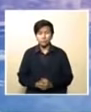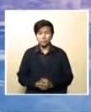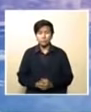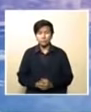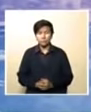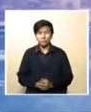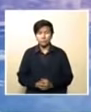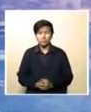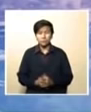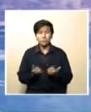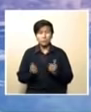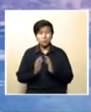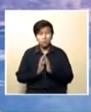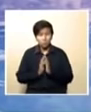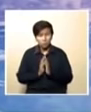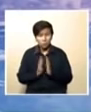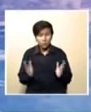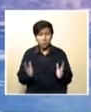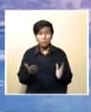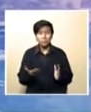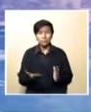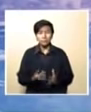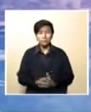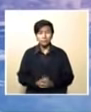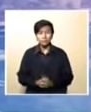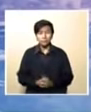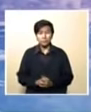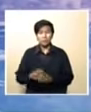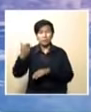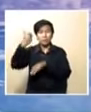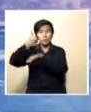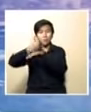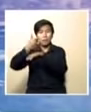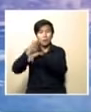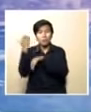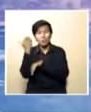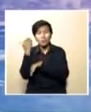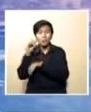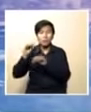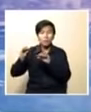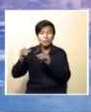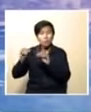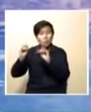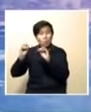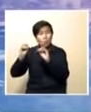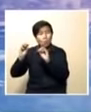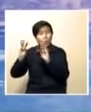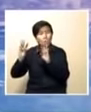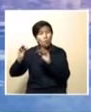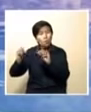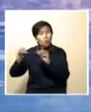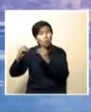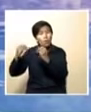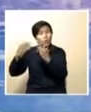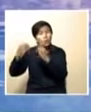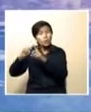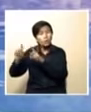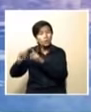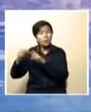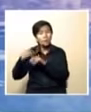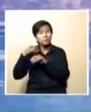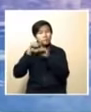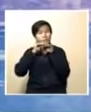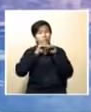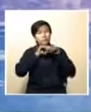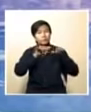ณครับขอจบการแถลงข่าวณวันนี้เพียงแค่นี้นะครับกราบขอบพระคุณครับ ค่ะขอบคุณท่านโฆษกนะคะแต่ว่าสุดท้ายข